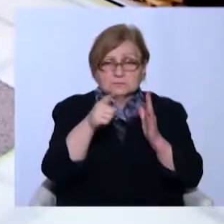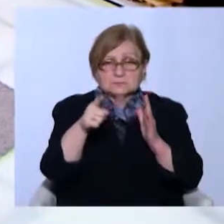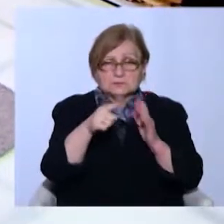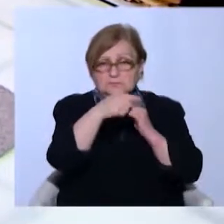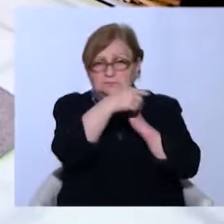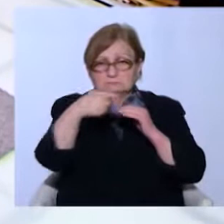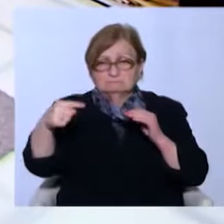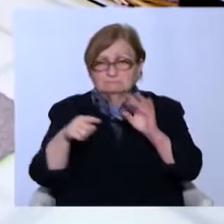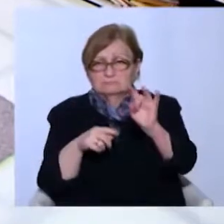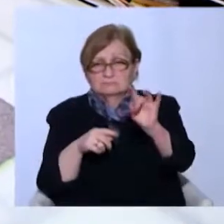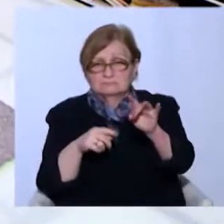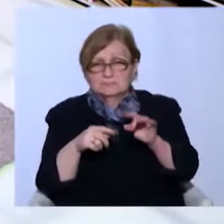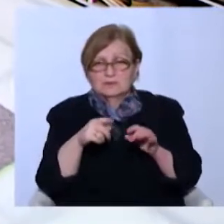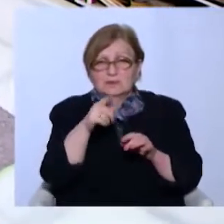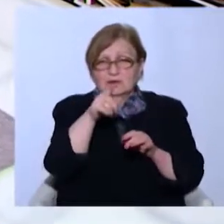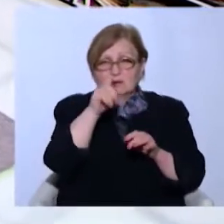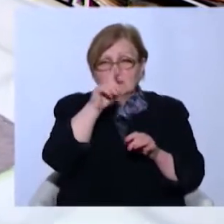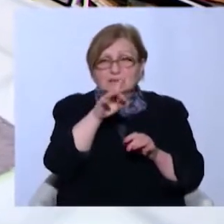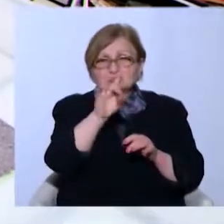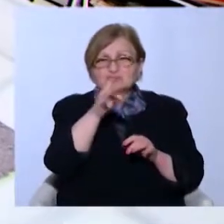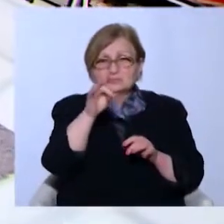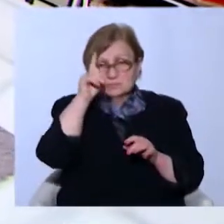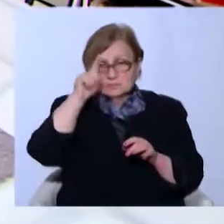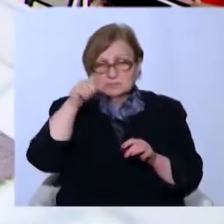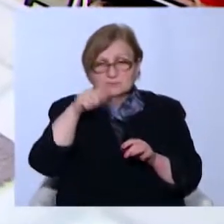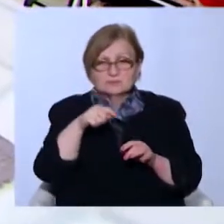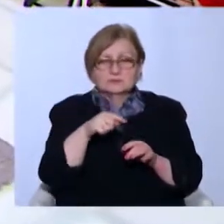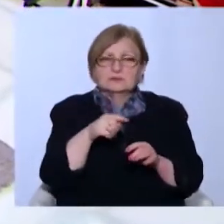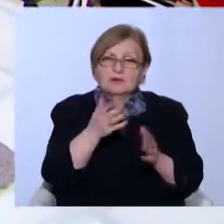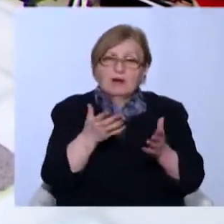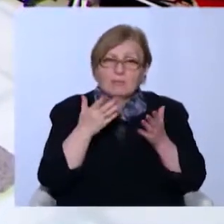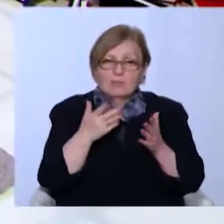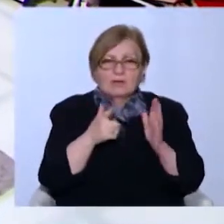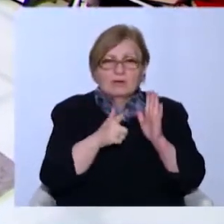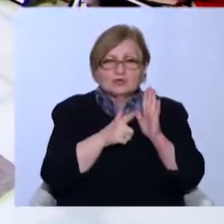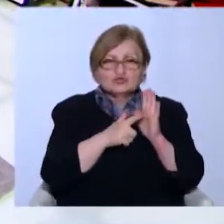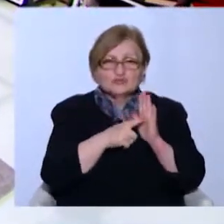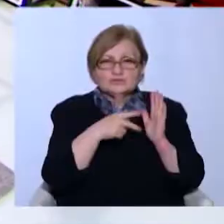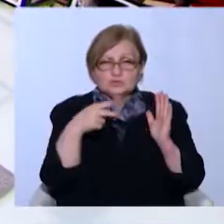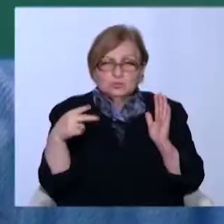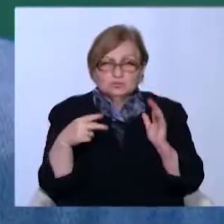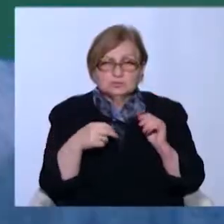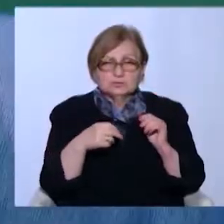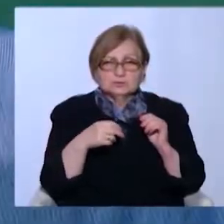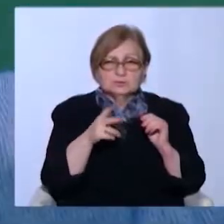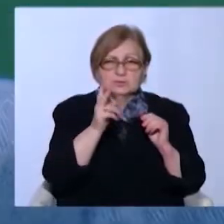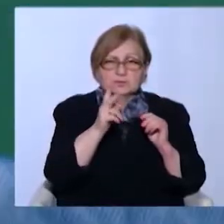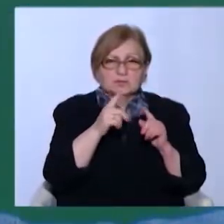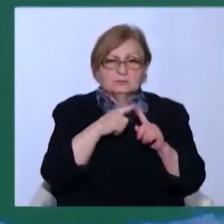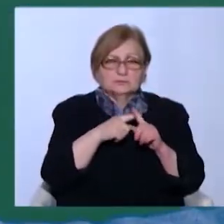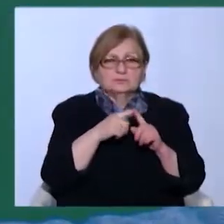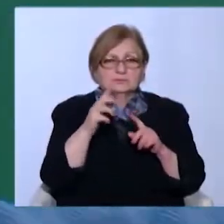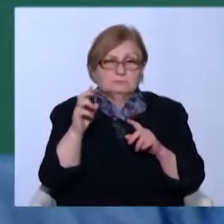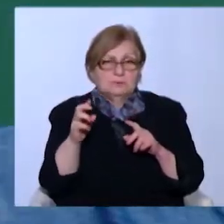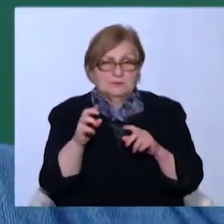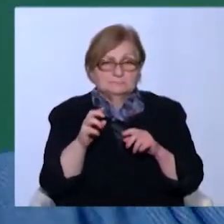წფეზე მდებარეობს, ესე იგი მისი კოორდინატები აკმაყოფილებენ ამტოლობას, ანუ 7 უდრის k+b-ს